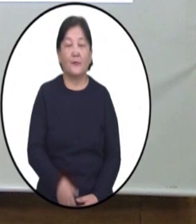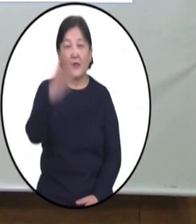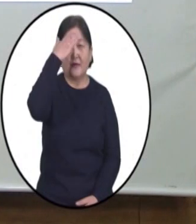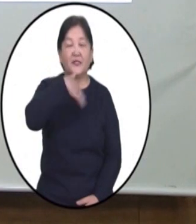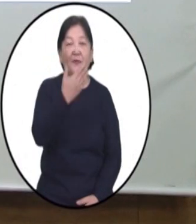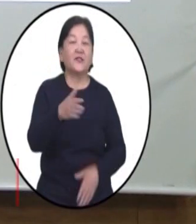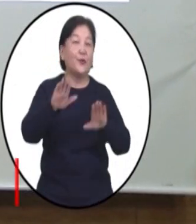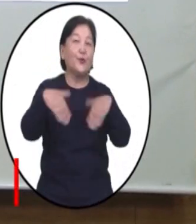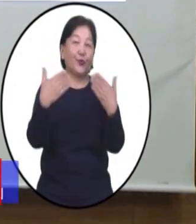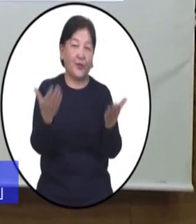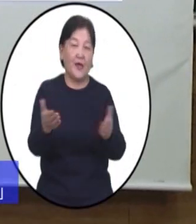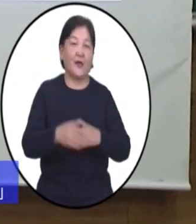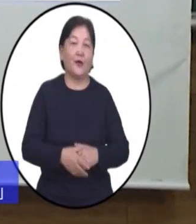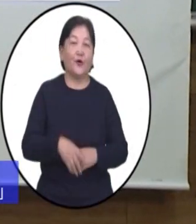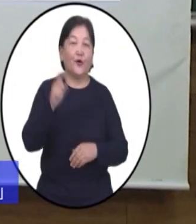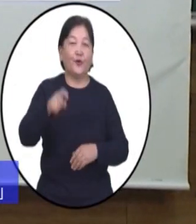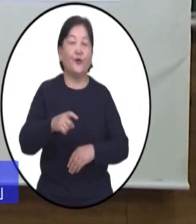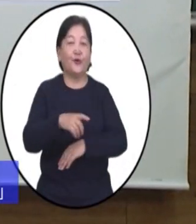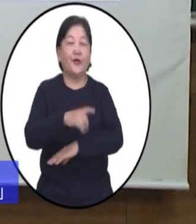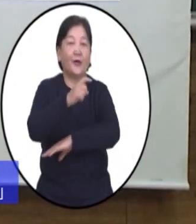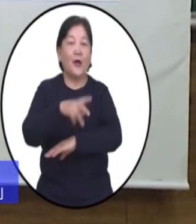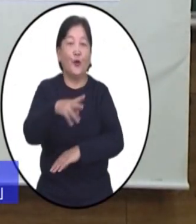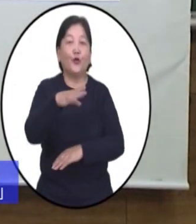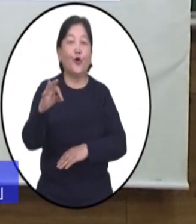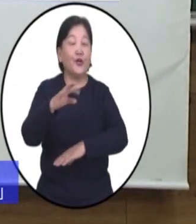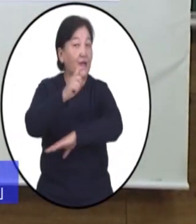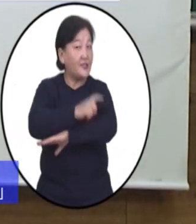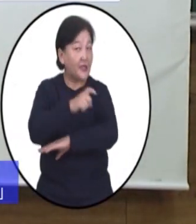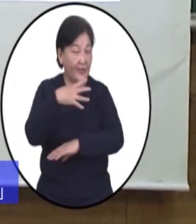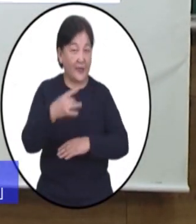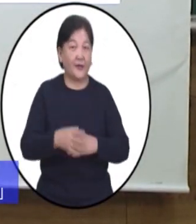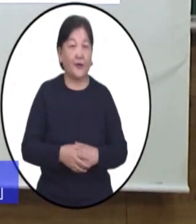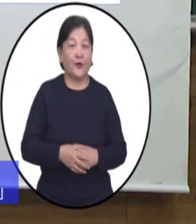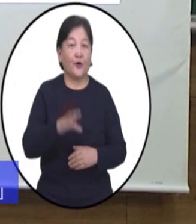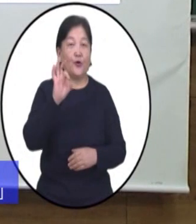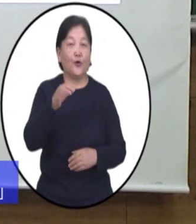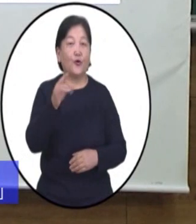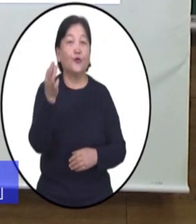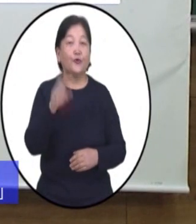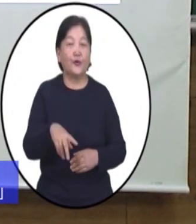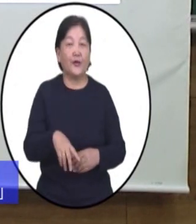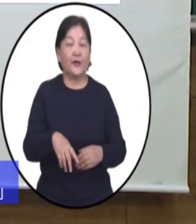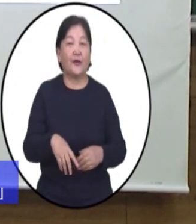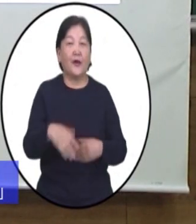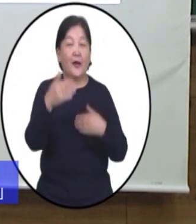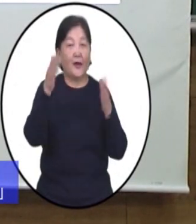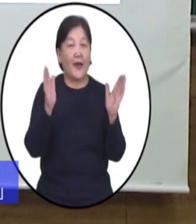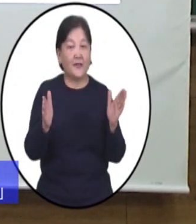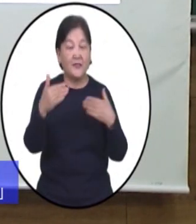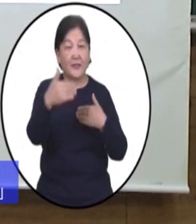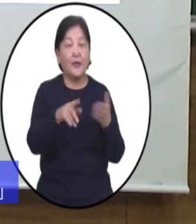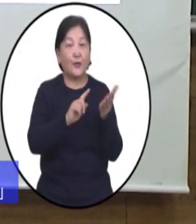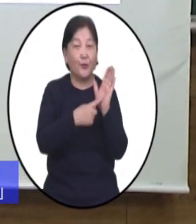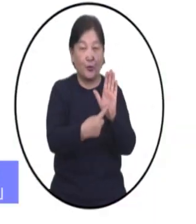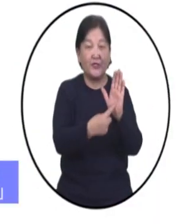За сайн байцгаана уу хүүхдүүдээ. Өнөөдрийн математик хичээлээр өвдлийг хайрцагт диаграммаар төрслэх тухай авч